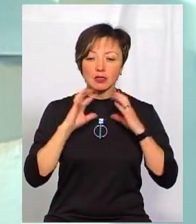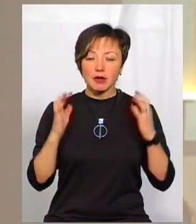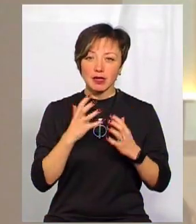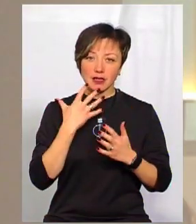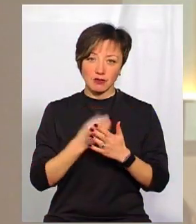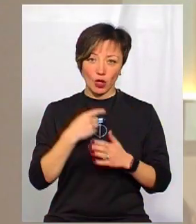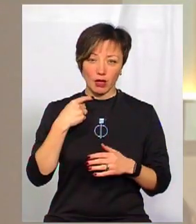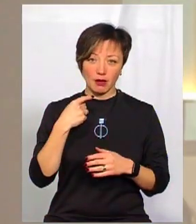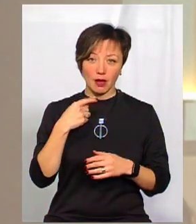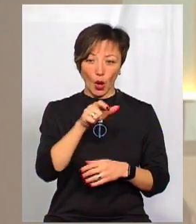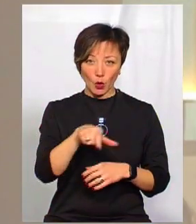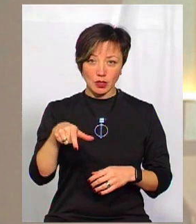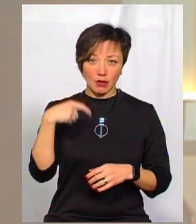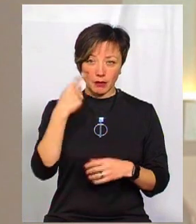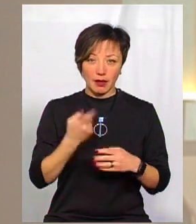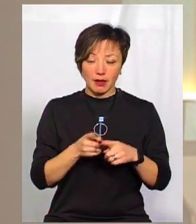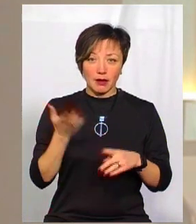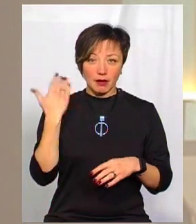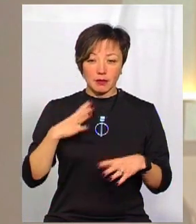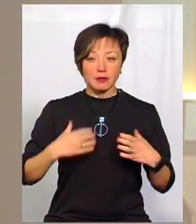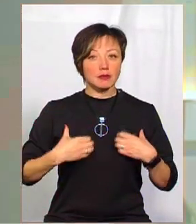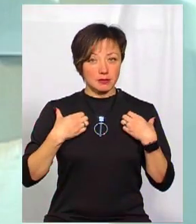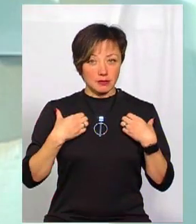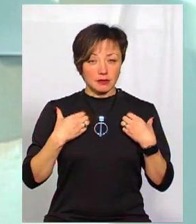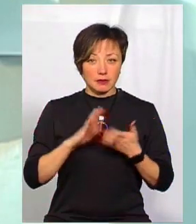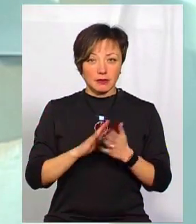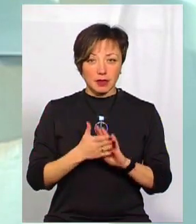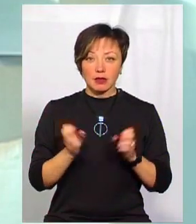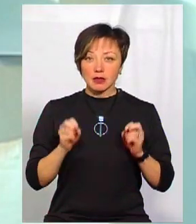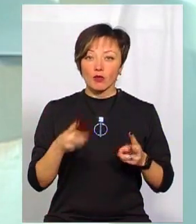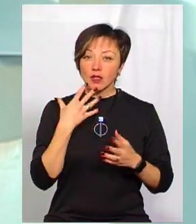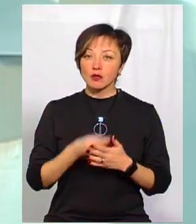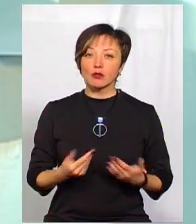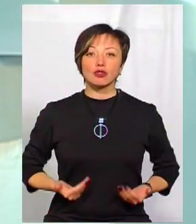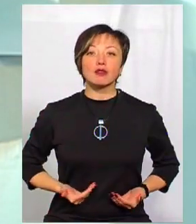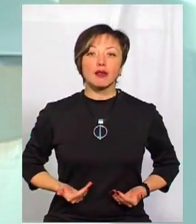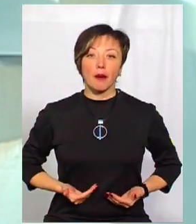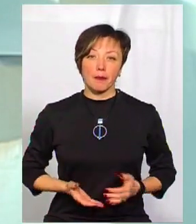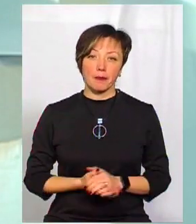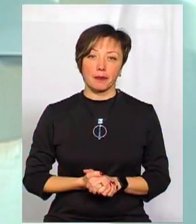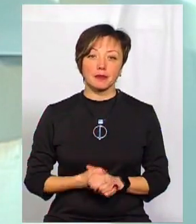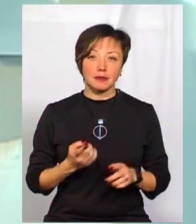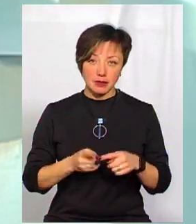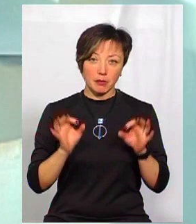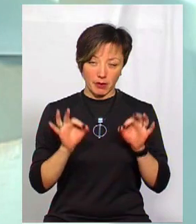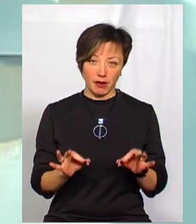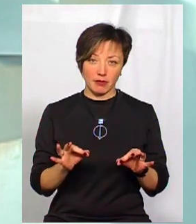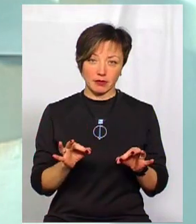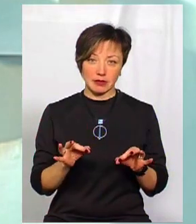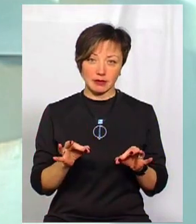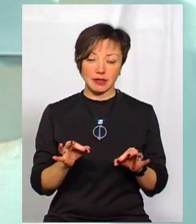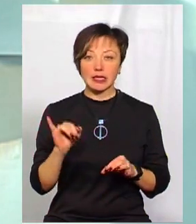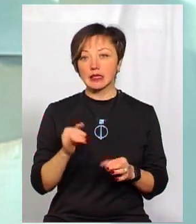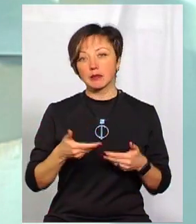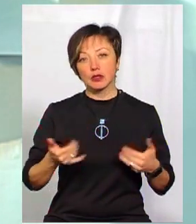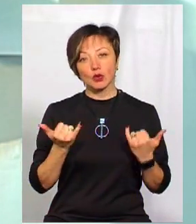своє людське обличчя на фоні того всього жахіття, вони ризикували своїм життям. Це правда. І